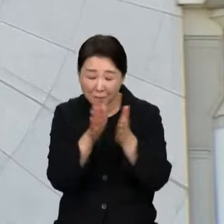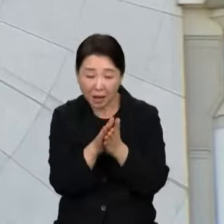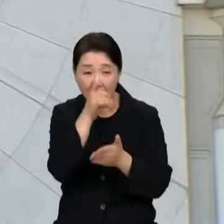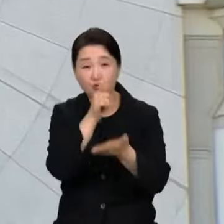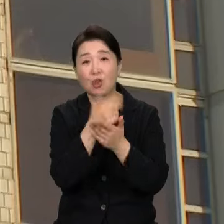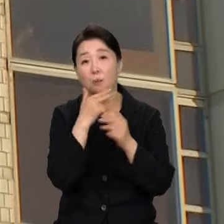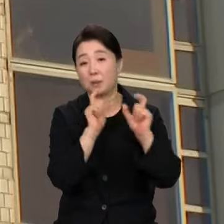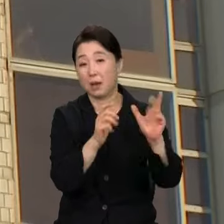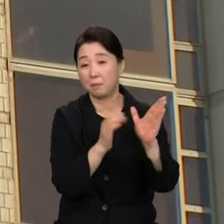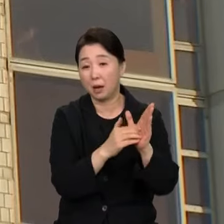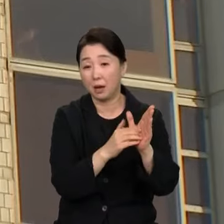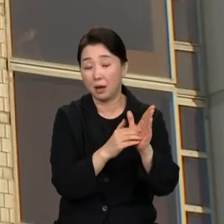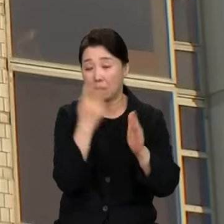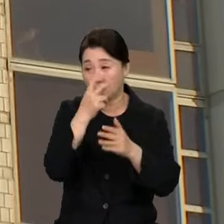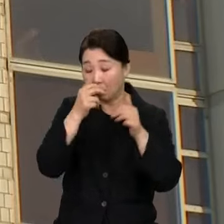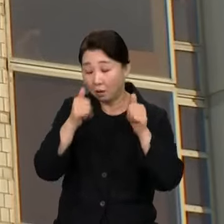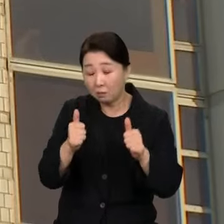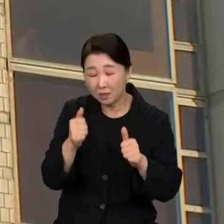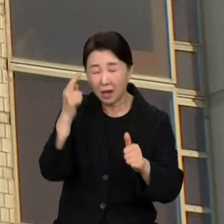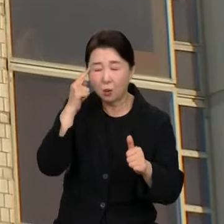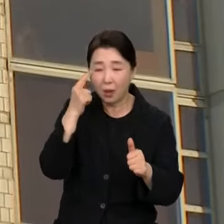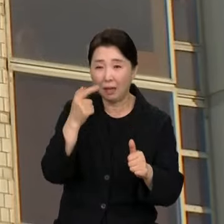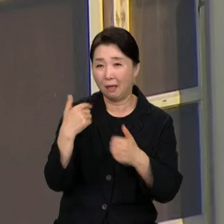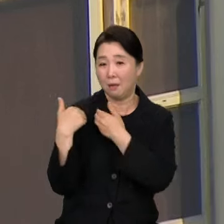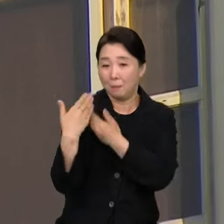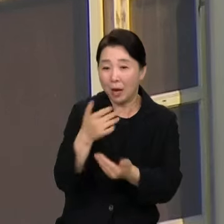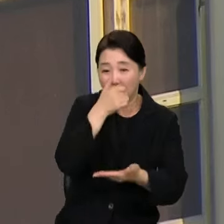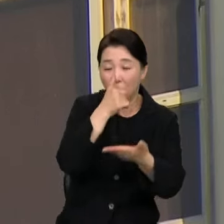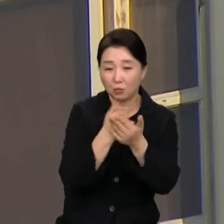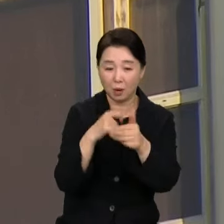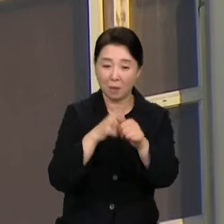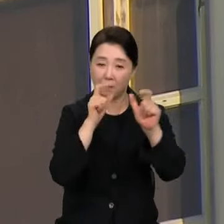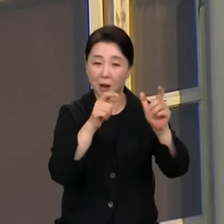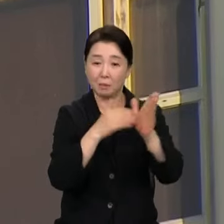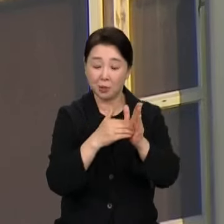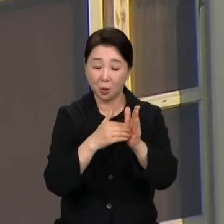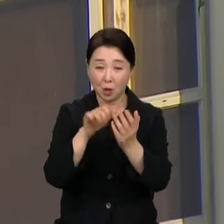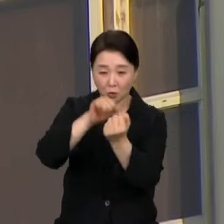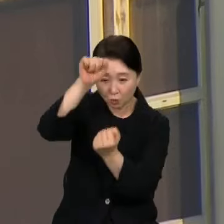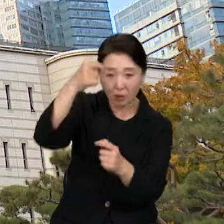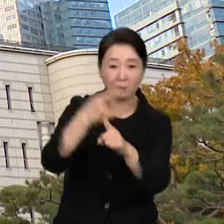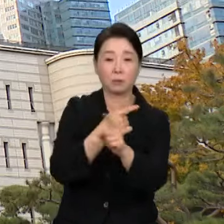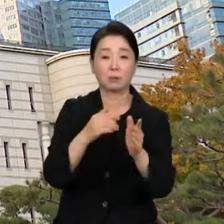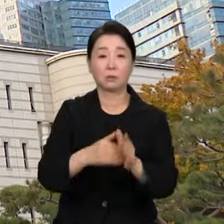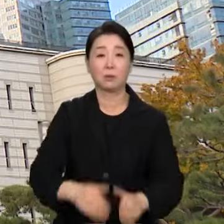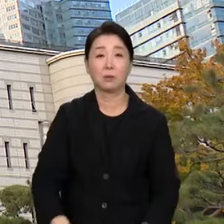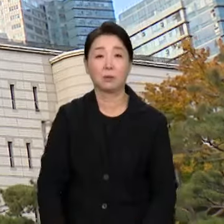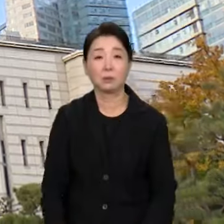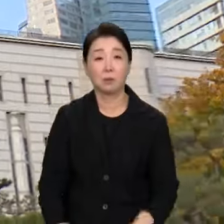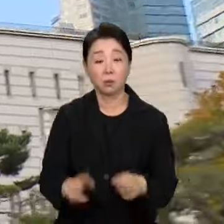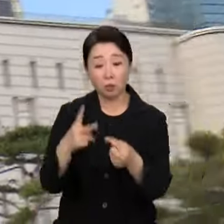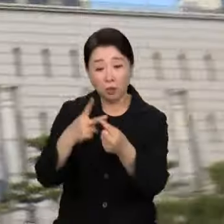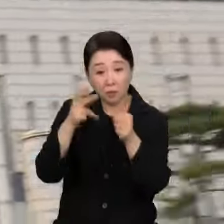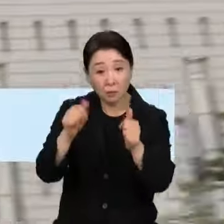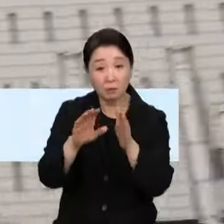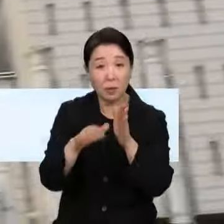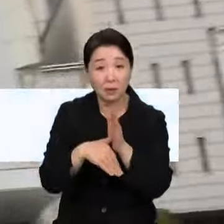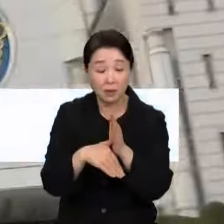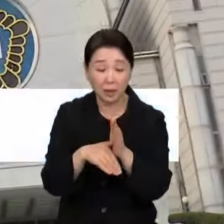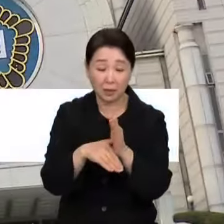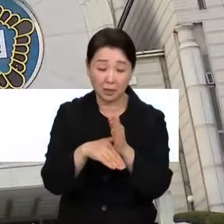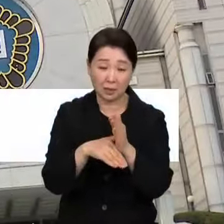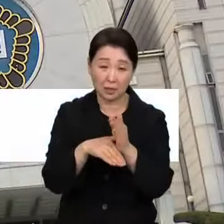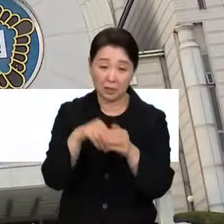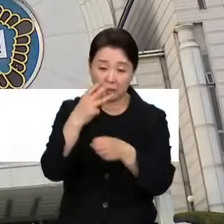봤습니다. 그러자 검찰은 방조 혐의로라도 처벌해야 한다며 공소장을 바꿨습니다. 오늘 2심 재판부에는 징역